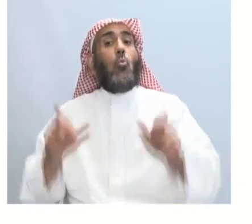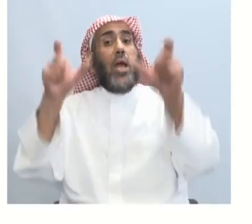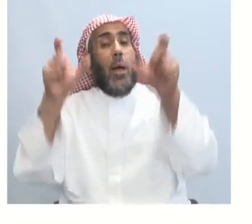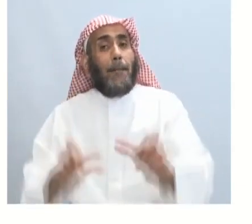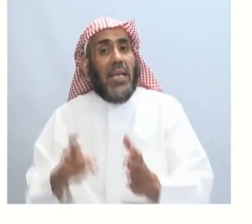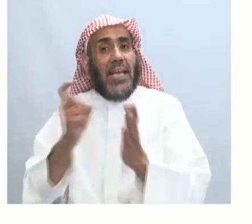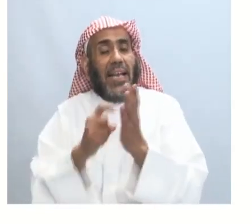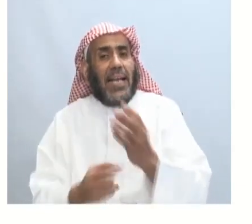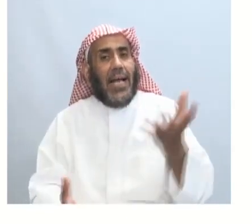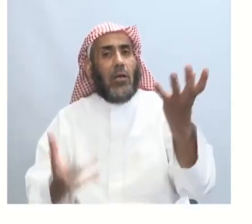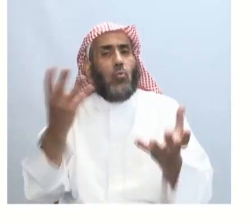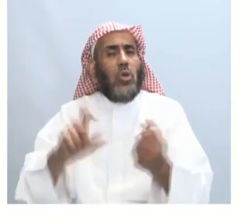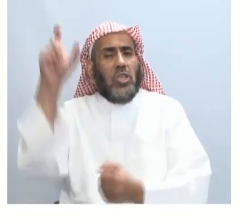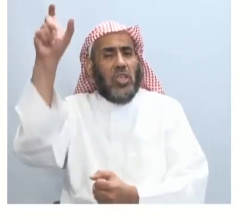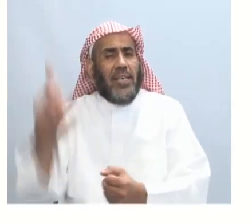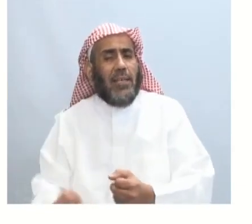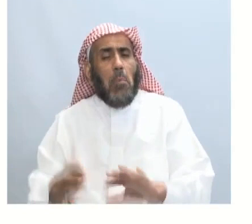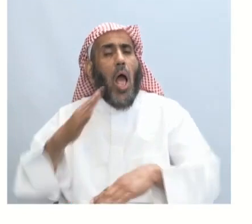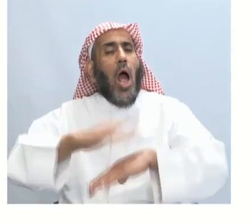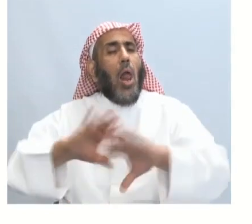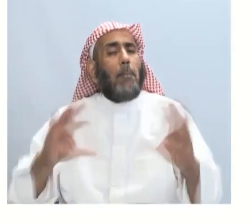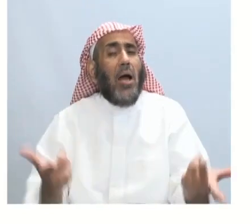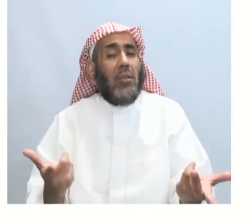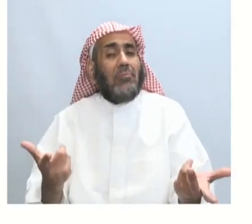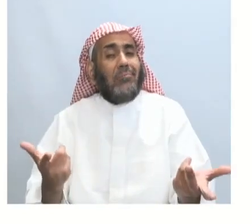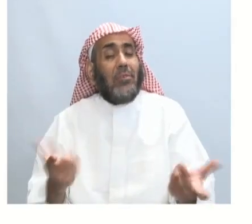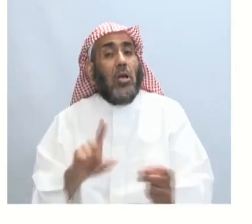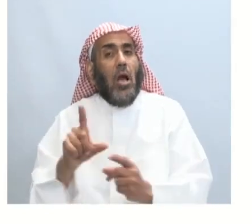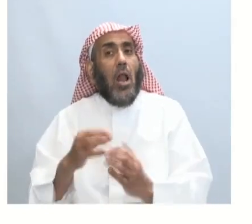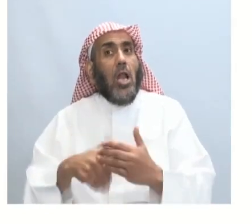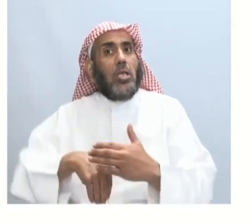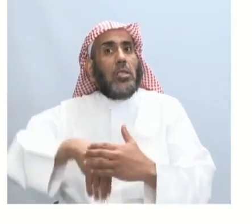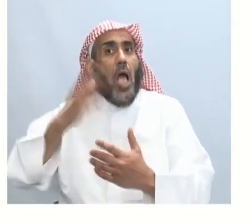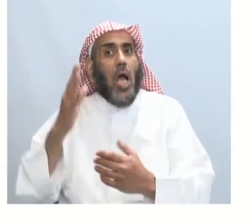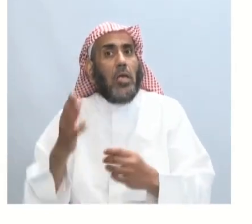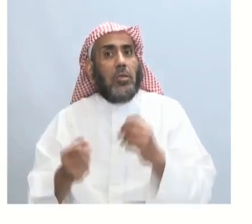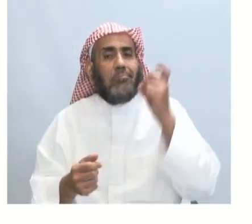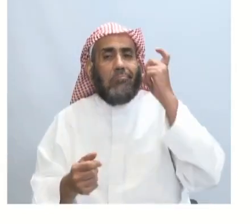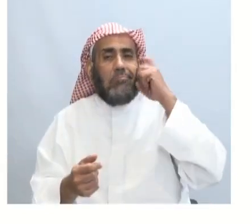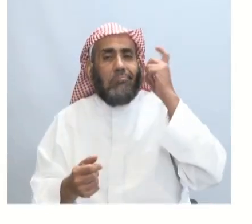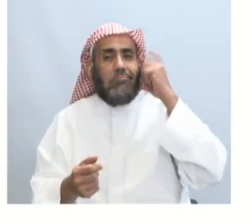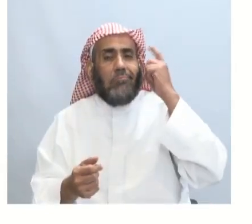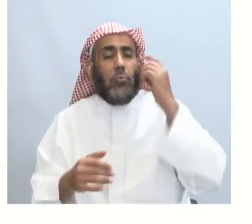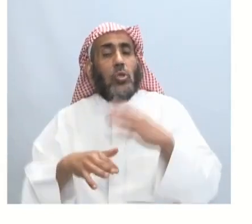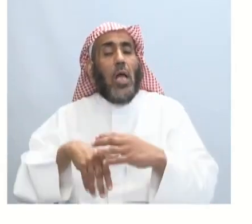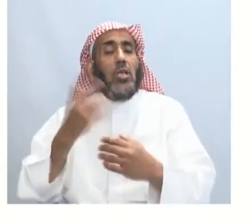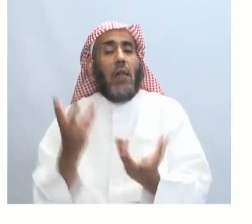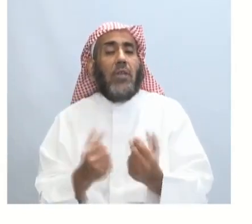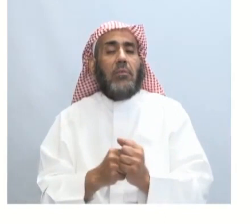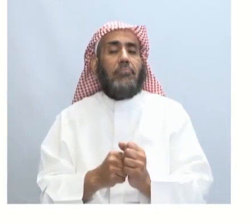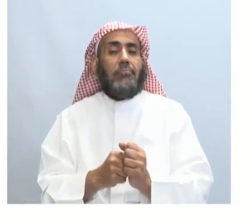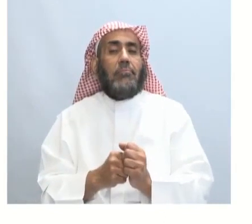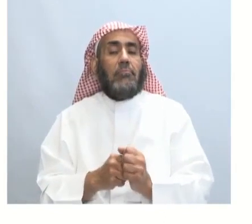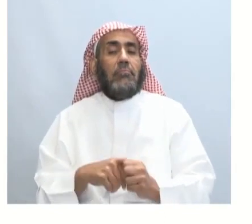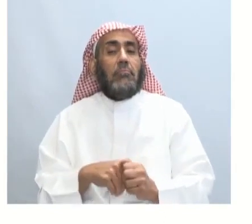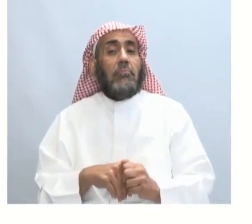القانون لشخص ما على ماذا على الانتاج الفكري على انتاجه الفكري